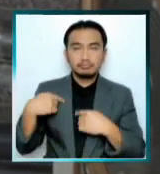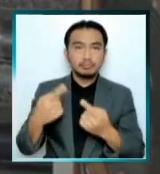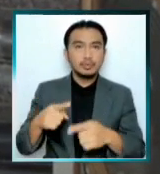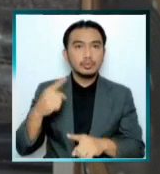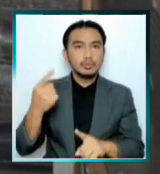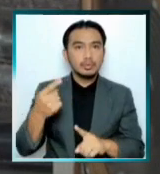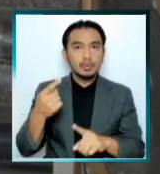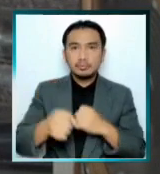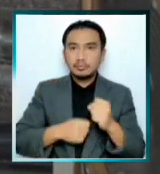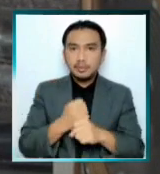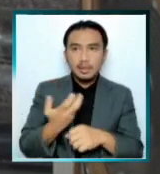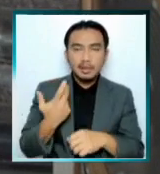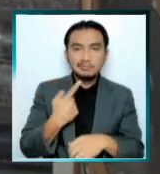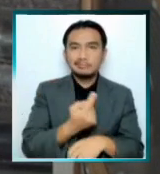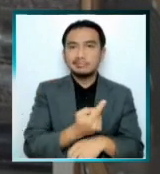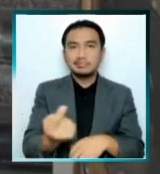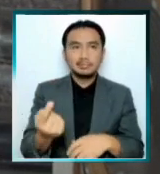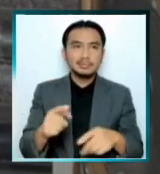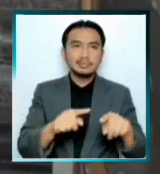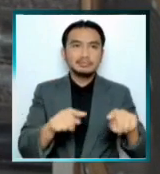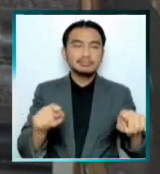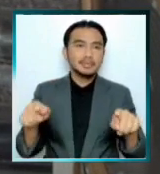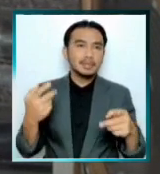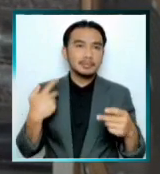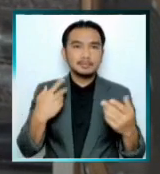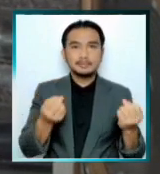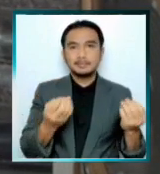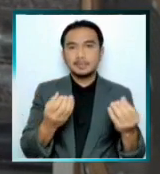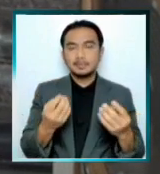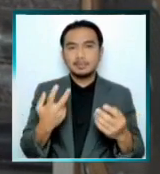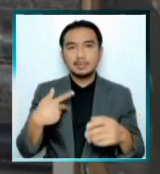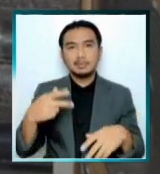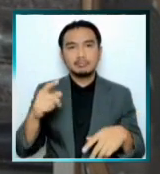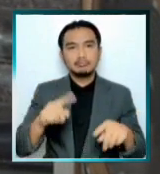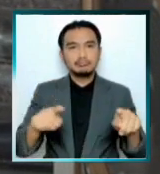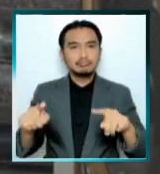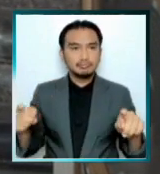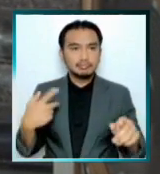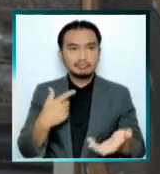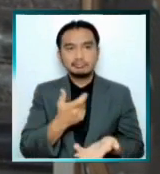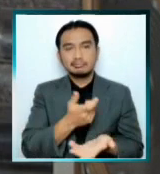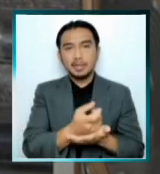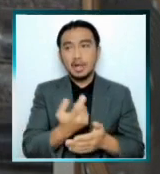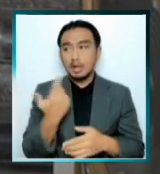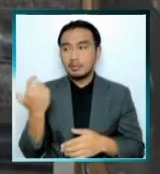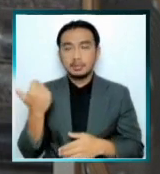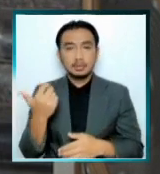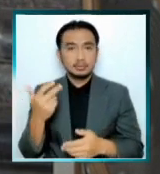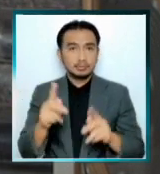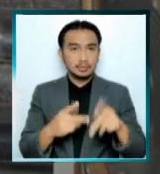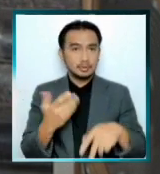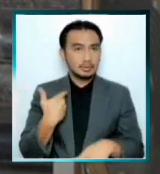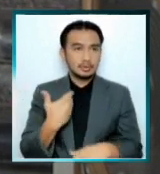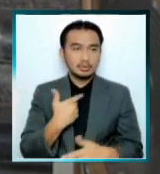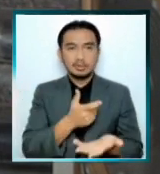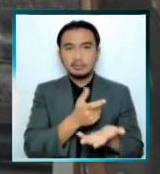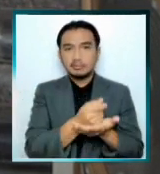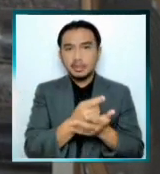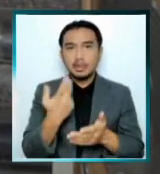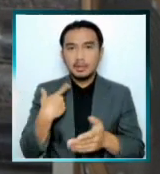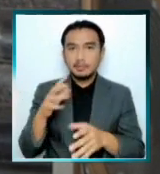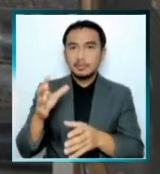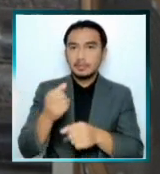sa iba't ibang dahilan. Ang ibang hindi pa fully vaccinated, nagmamadali naman sa pagkuha ng barangay health pass kasunod